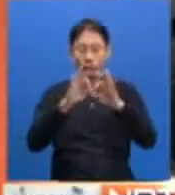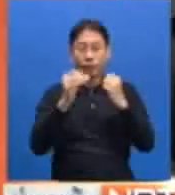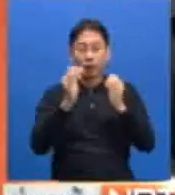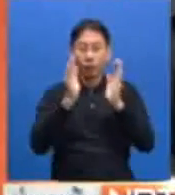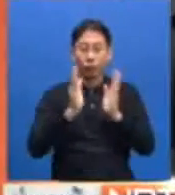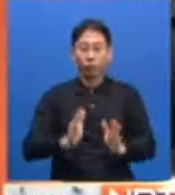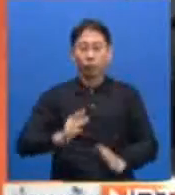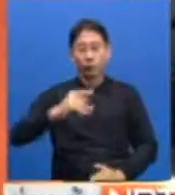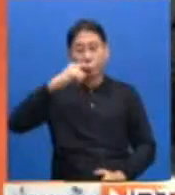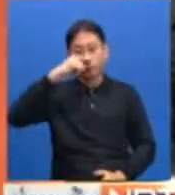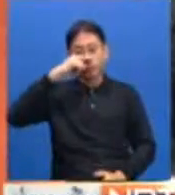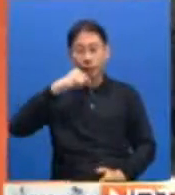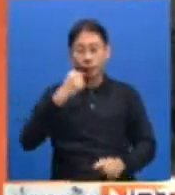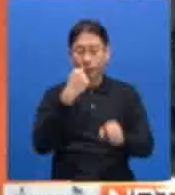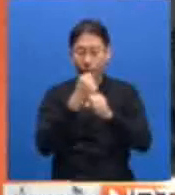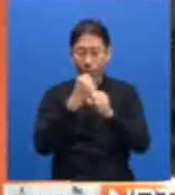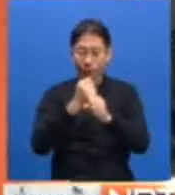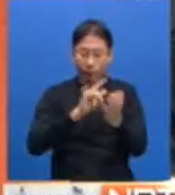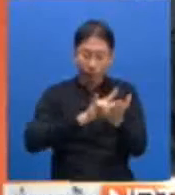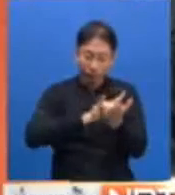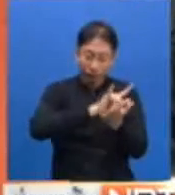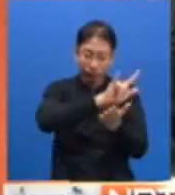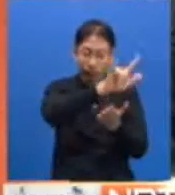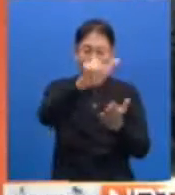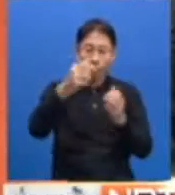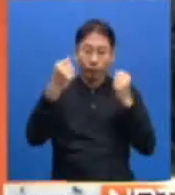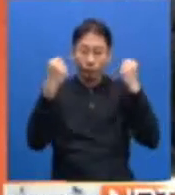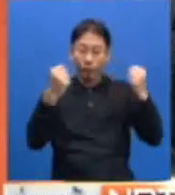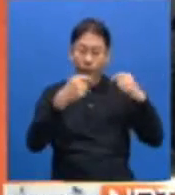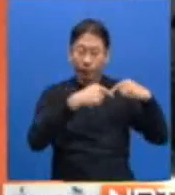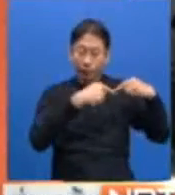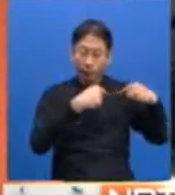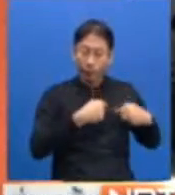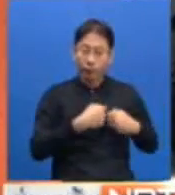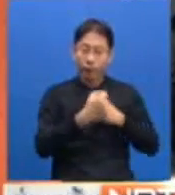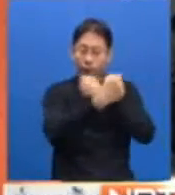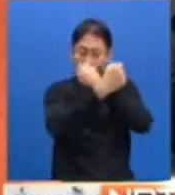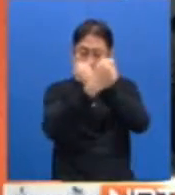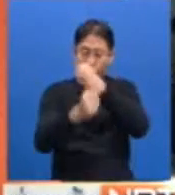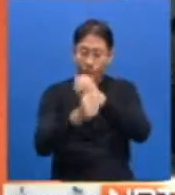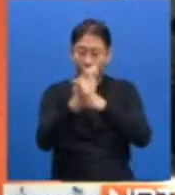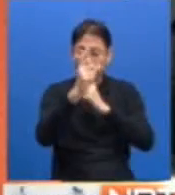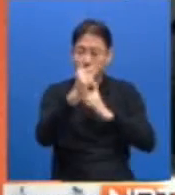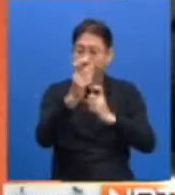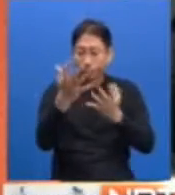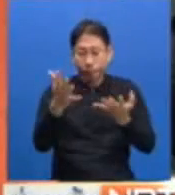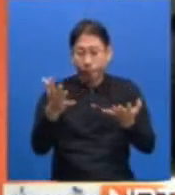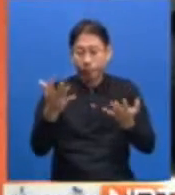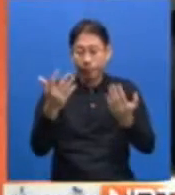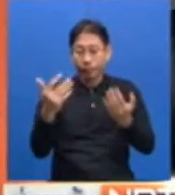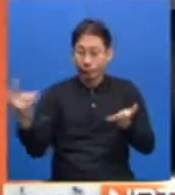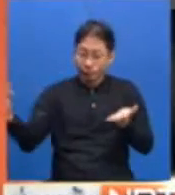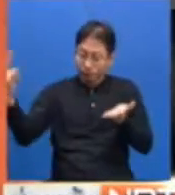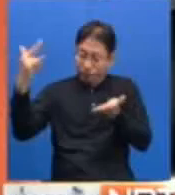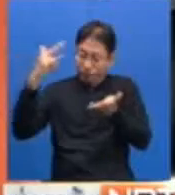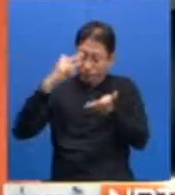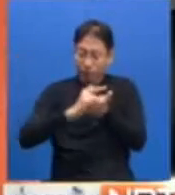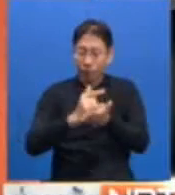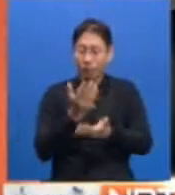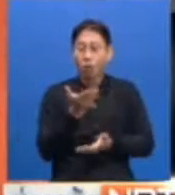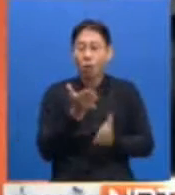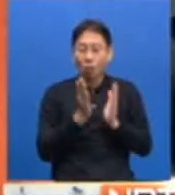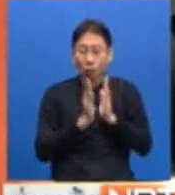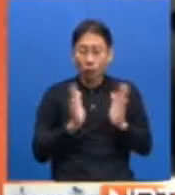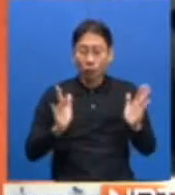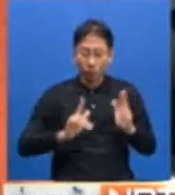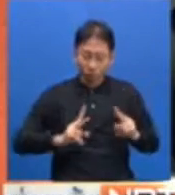นไทยเนี่ยไปทำงานในต่างประเทศแล้วมีความมั่นใจแล้วก็ปลอดภัยนะครับกลับมาก็ต้องขอขอบคุณกระทรวงต่างประเทศนะ